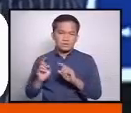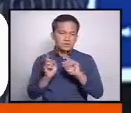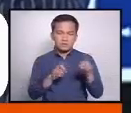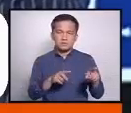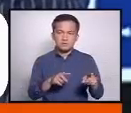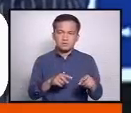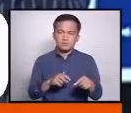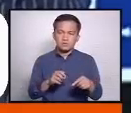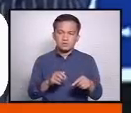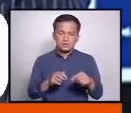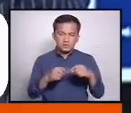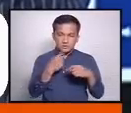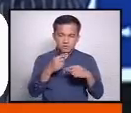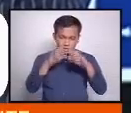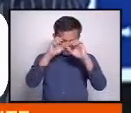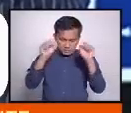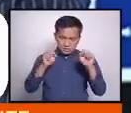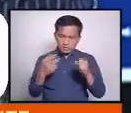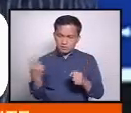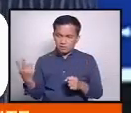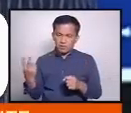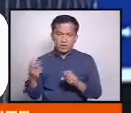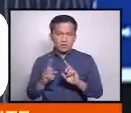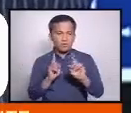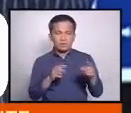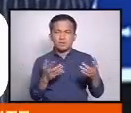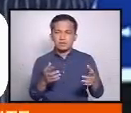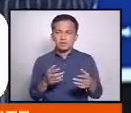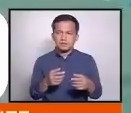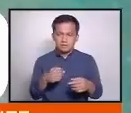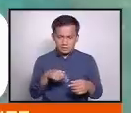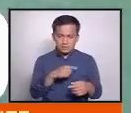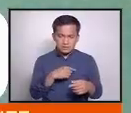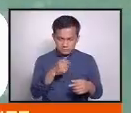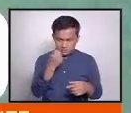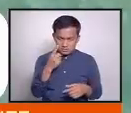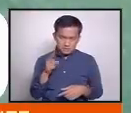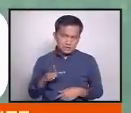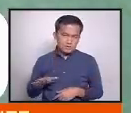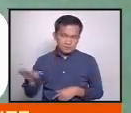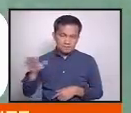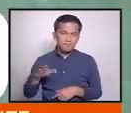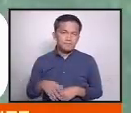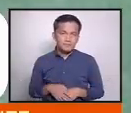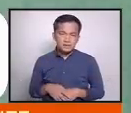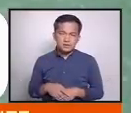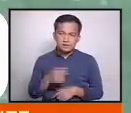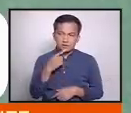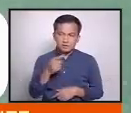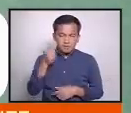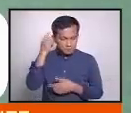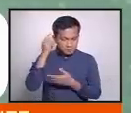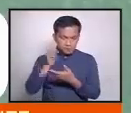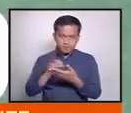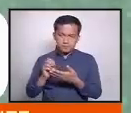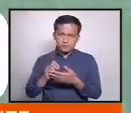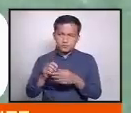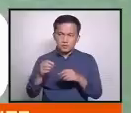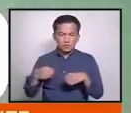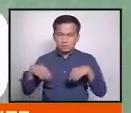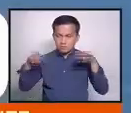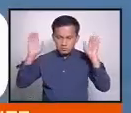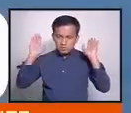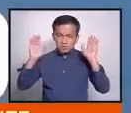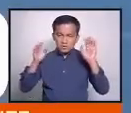ni Presidente, wala kasi yung dalawa doon. Kaya let's understand them. Iginiit din ng kalihim na walang sinusukong teritoryo